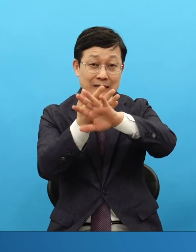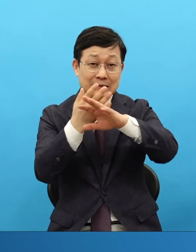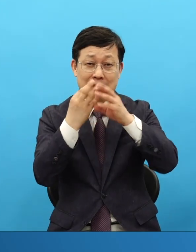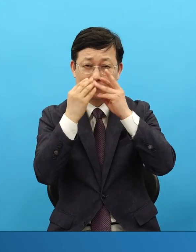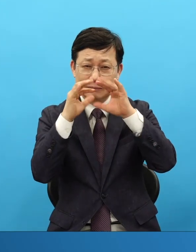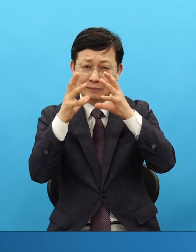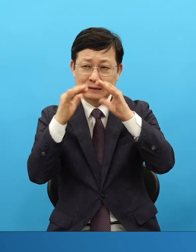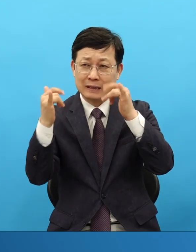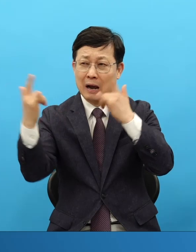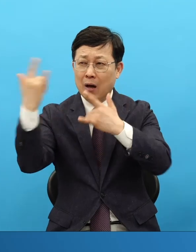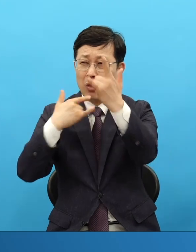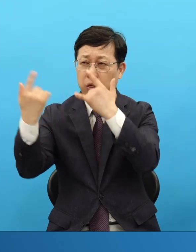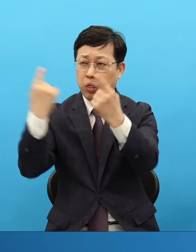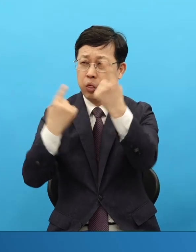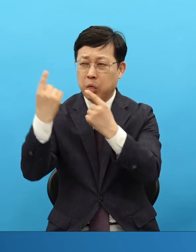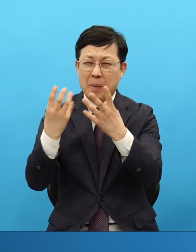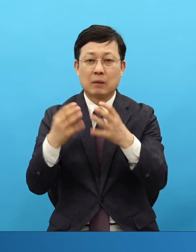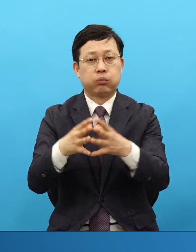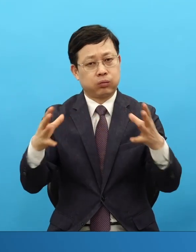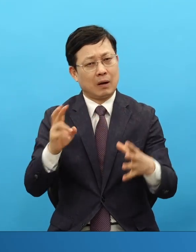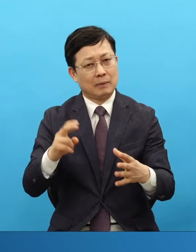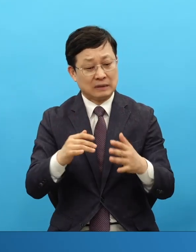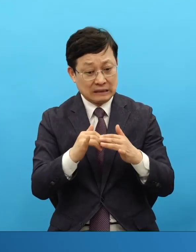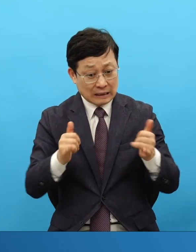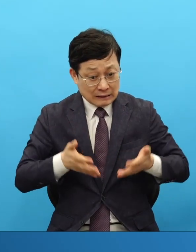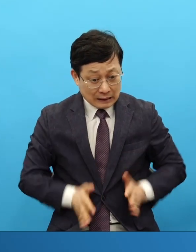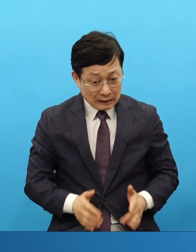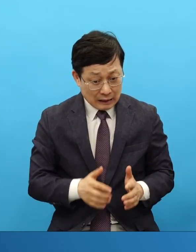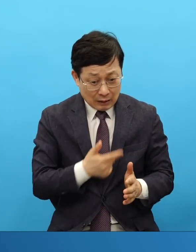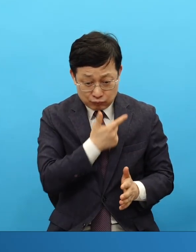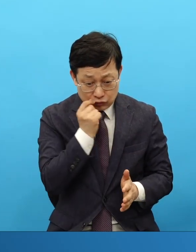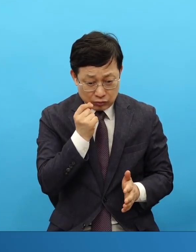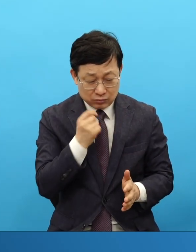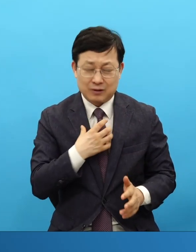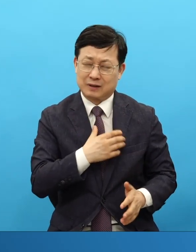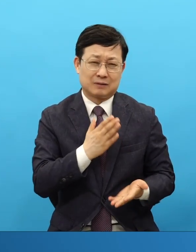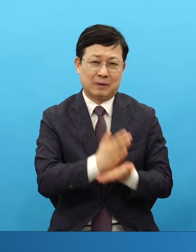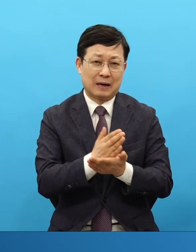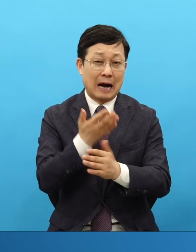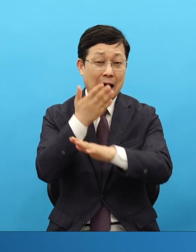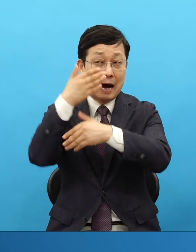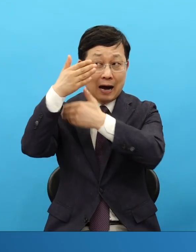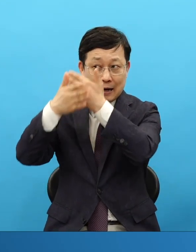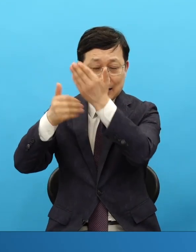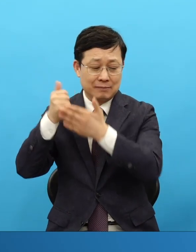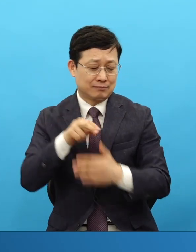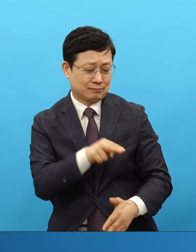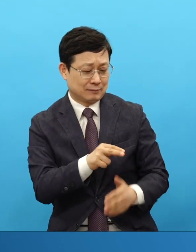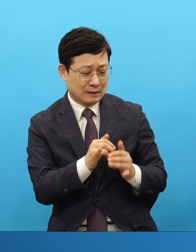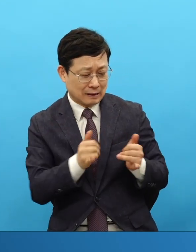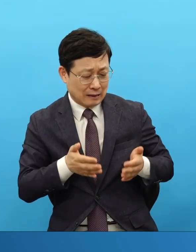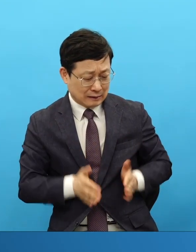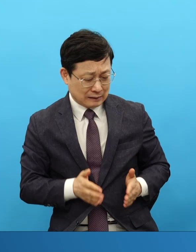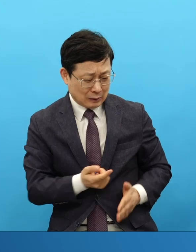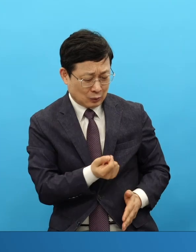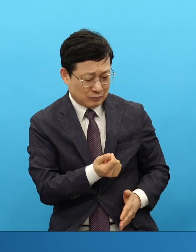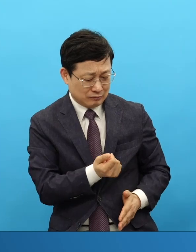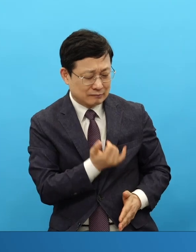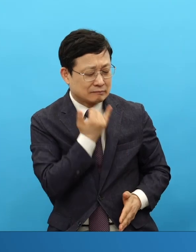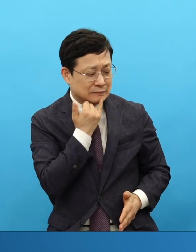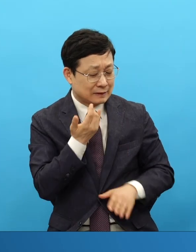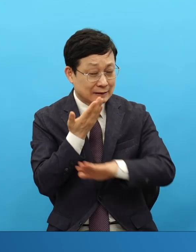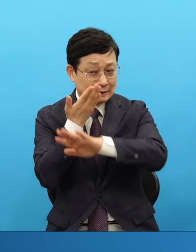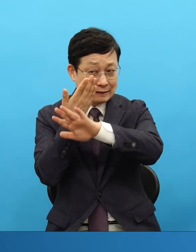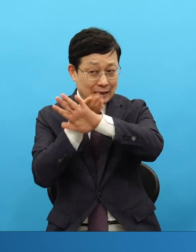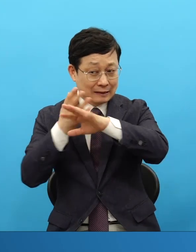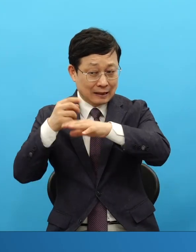있다는데 걱정할 필요 없습니다. Our population is shrinking. We don't have to worry about that 하나님이 다민족이라는 계획을 갖고 있습니다. because God has the plan for